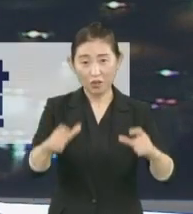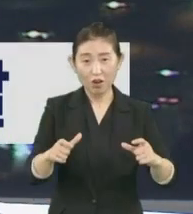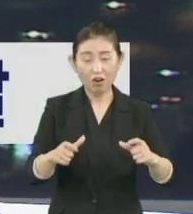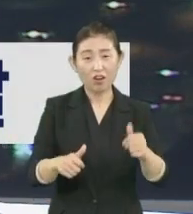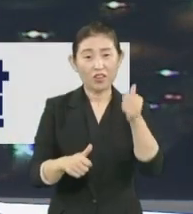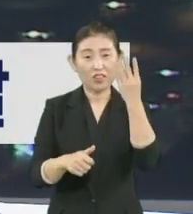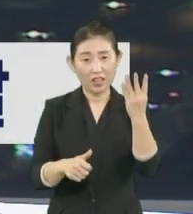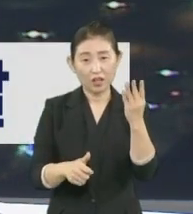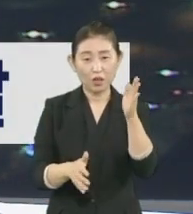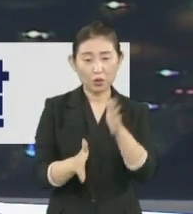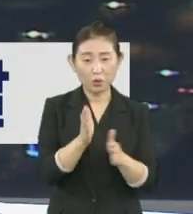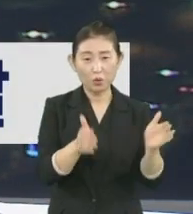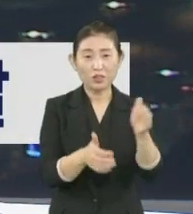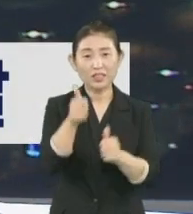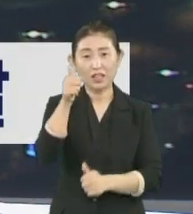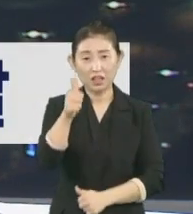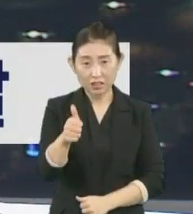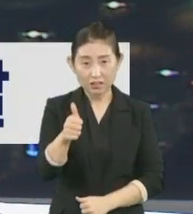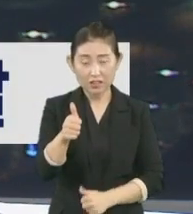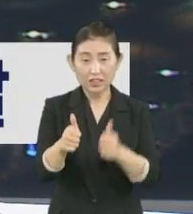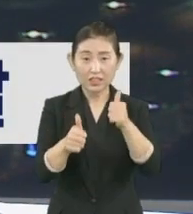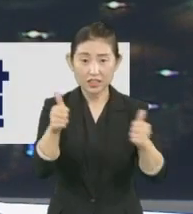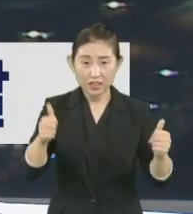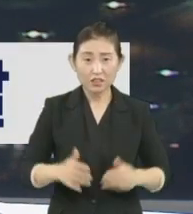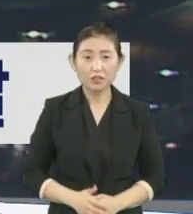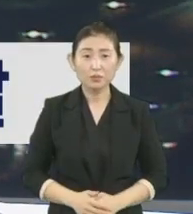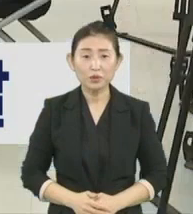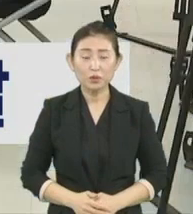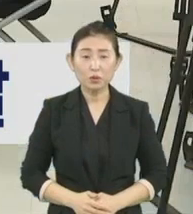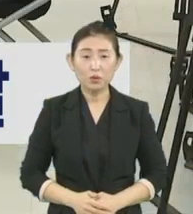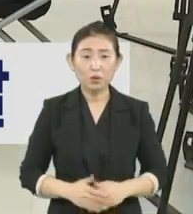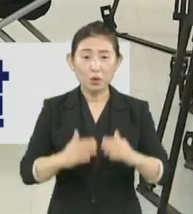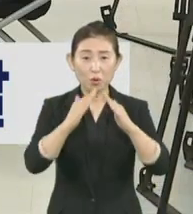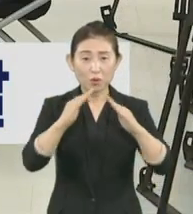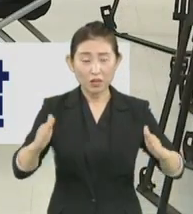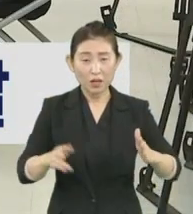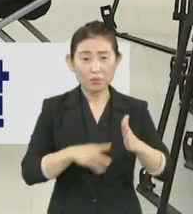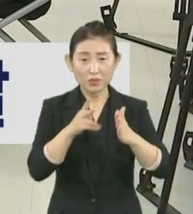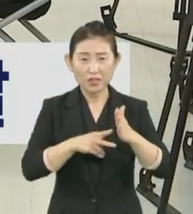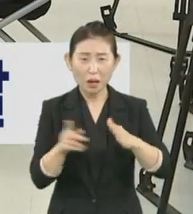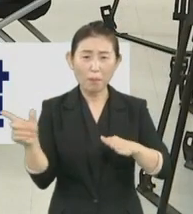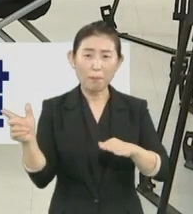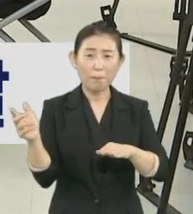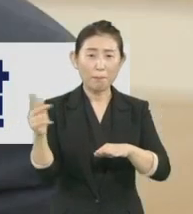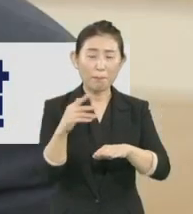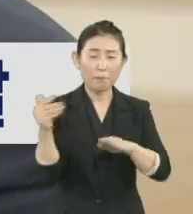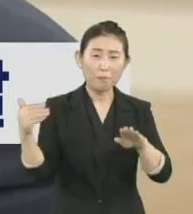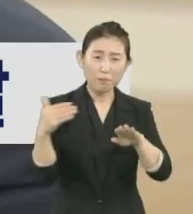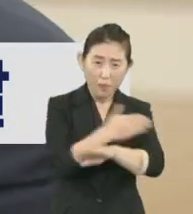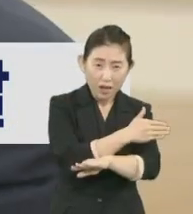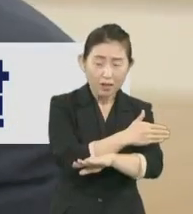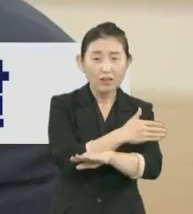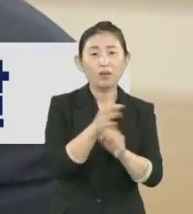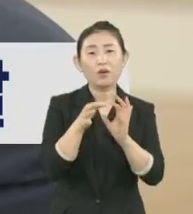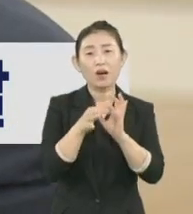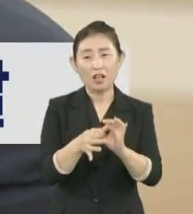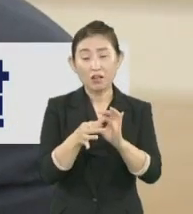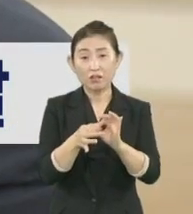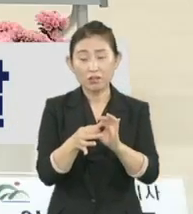충청권 4개 시도지사는 호남선 고속화 사업 조속 추진을 요구하는 건의문을 기획재정부와